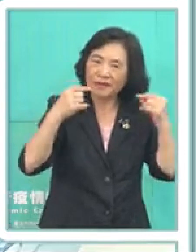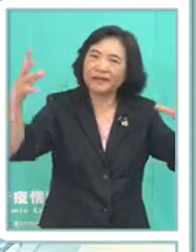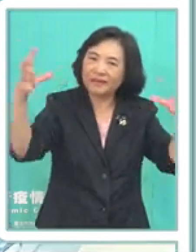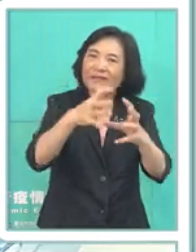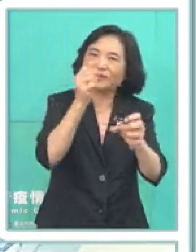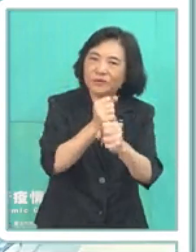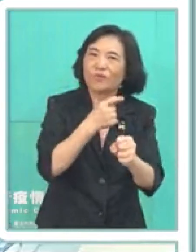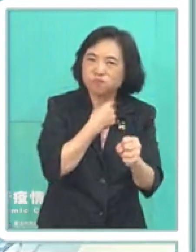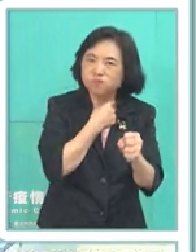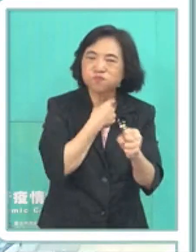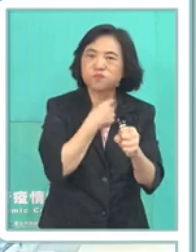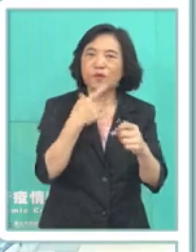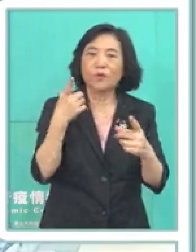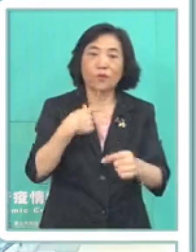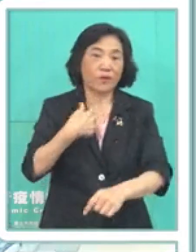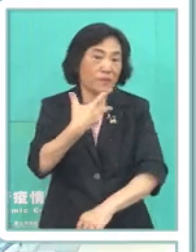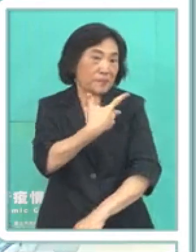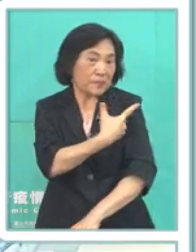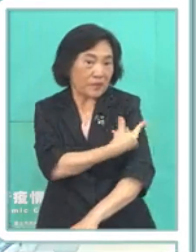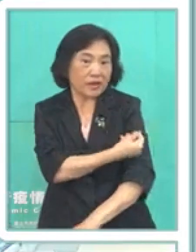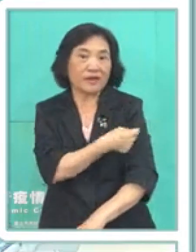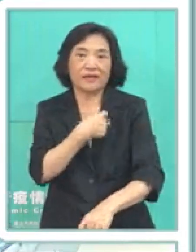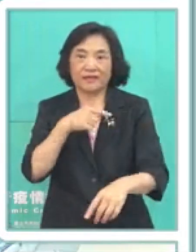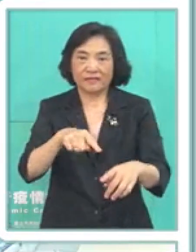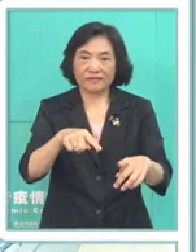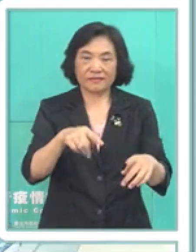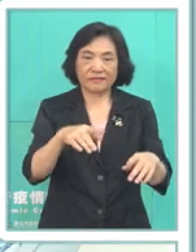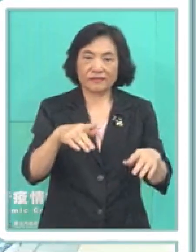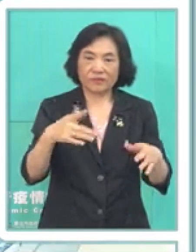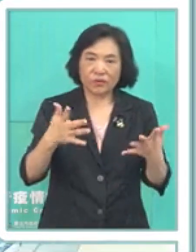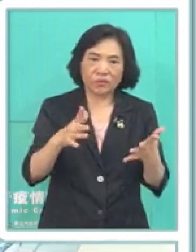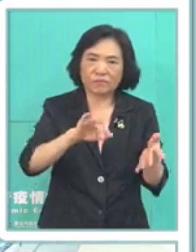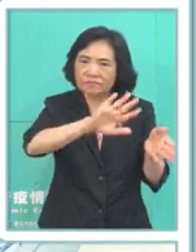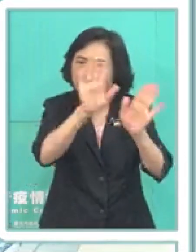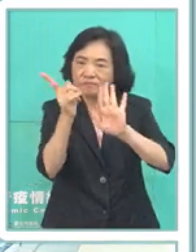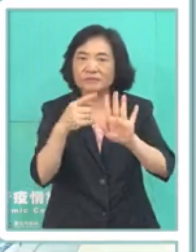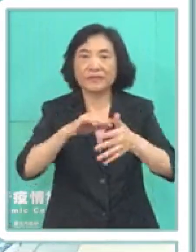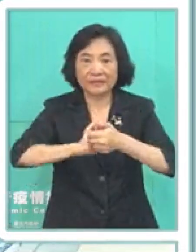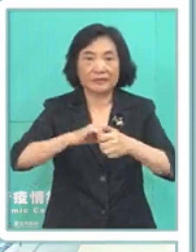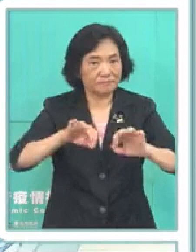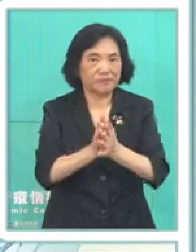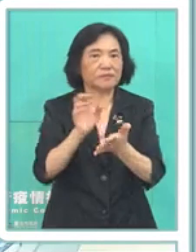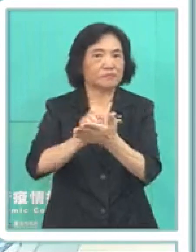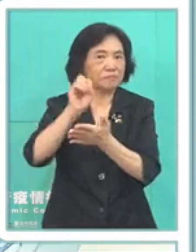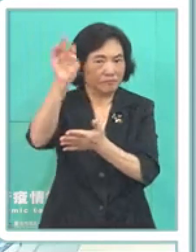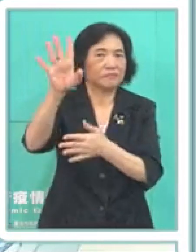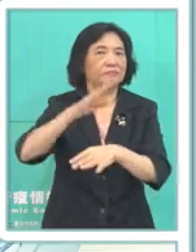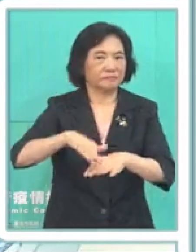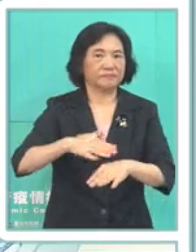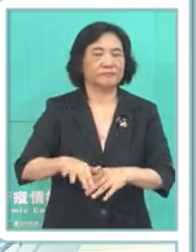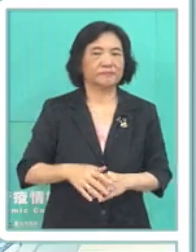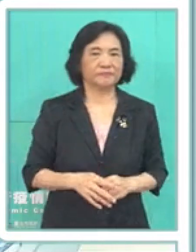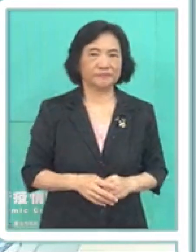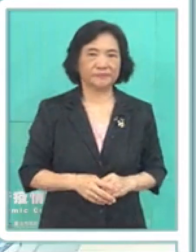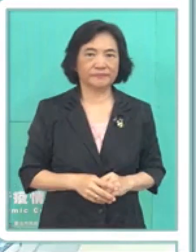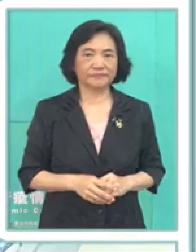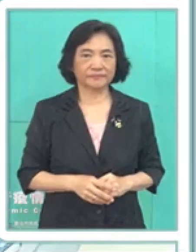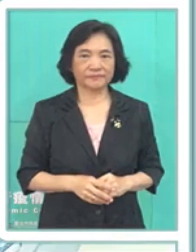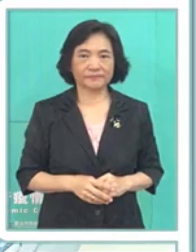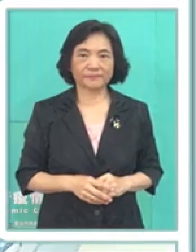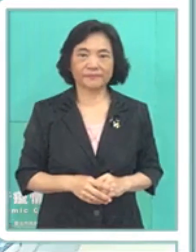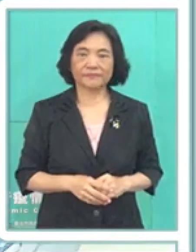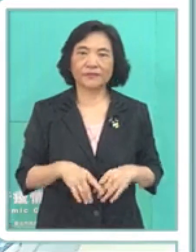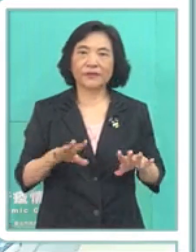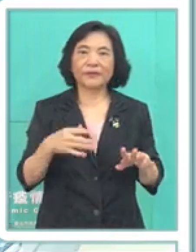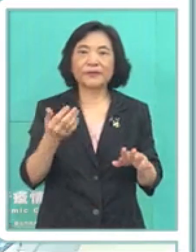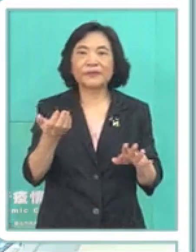在疫苗接种上面有任何的一些情况，都会第一时间那么跟中央来反映。所以